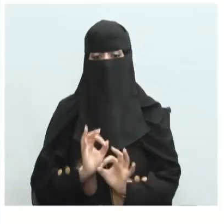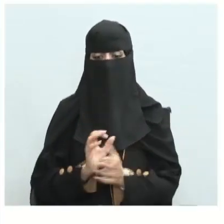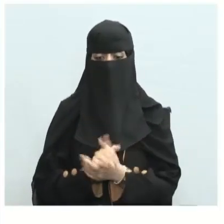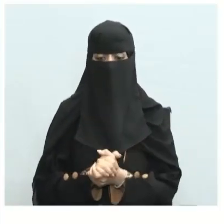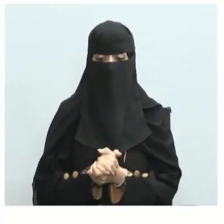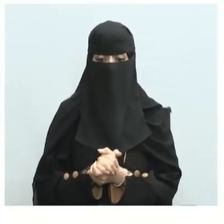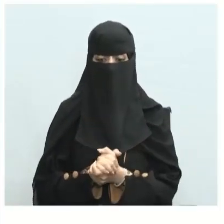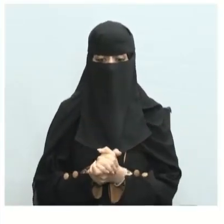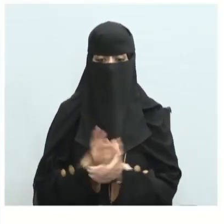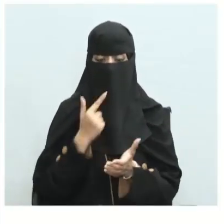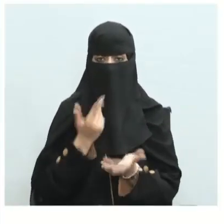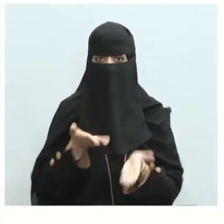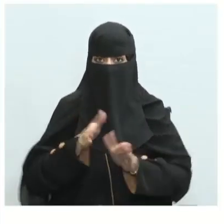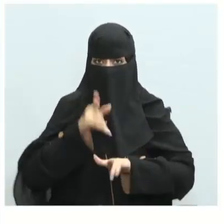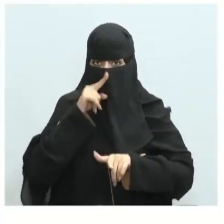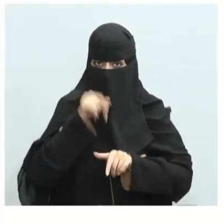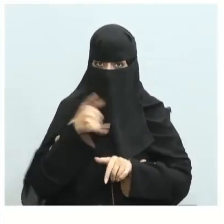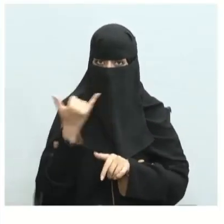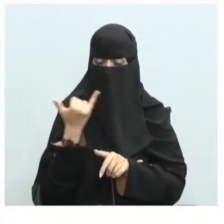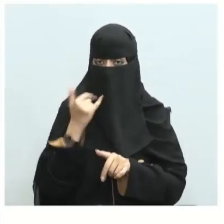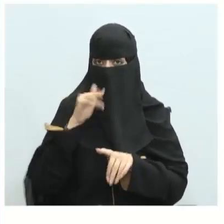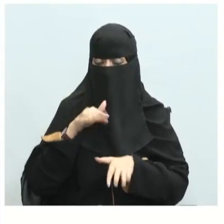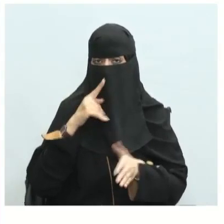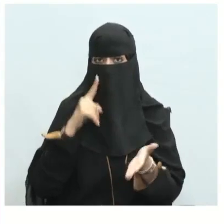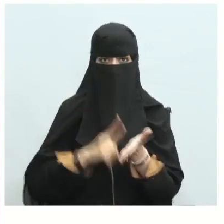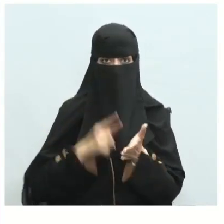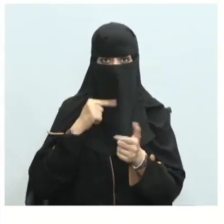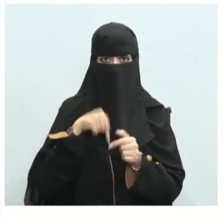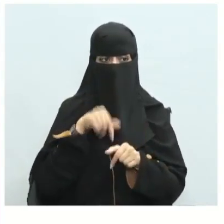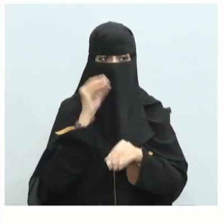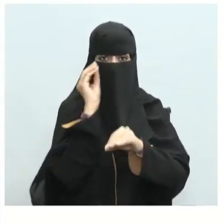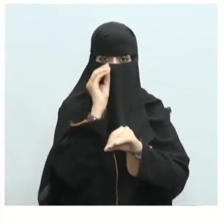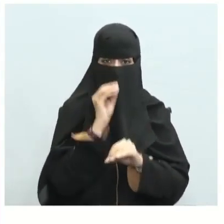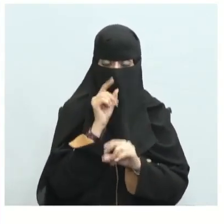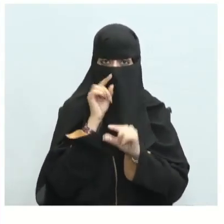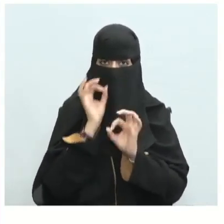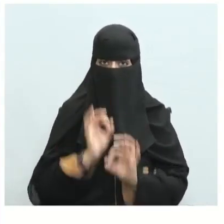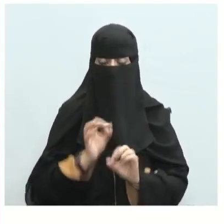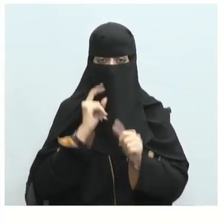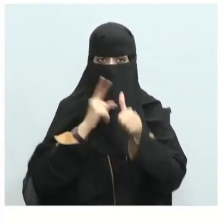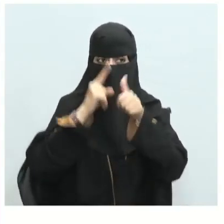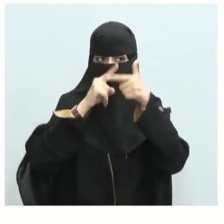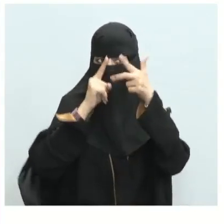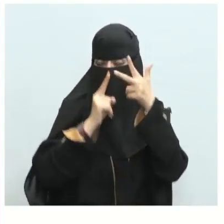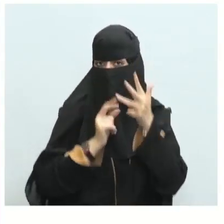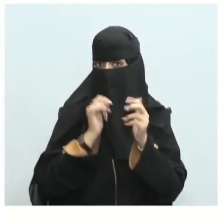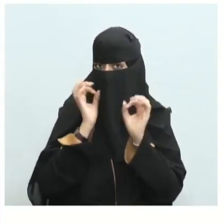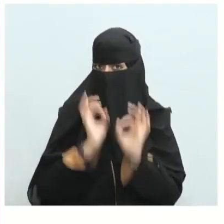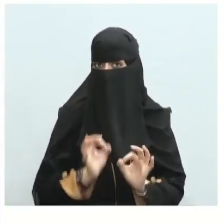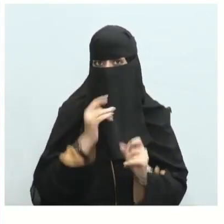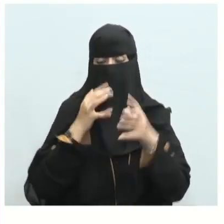الاختبارات كذلك من المهم جدا ان تتبع التعليمات بدقه وان تستفسر في